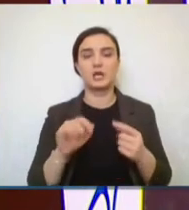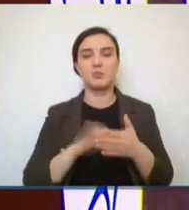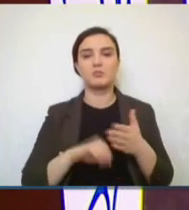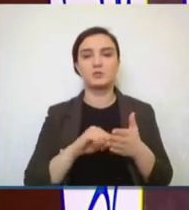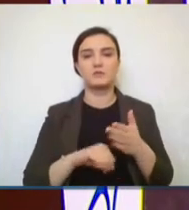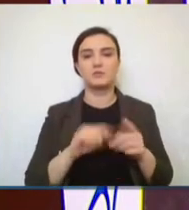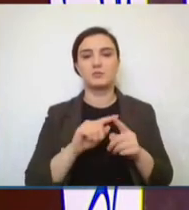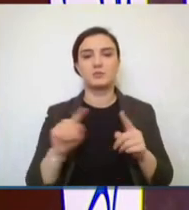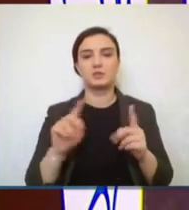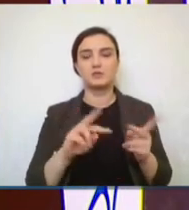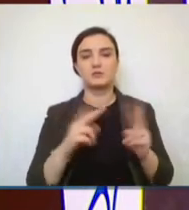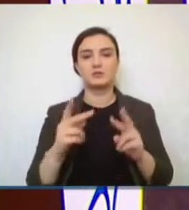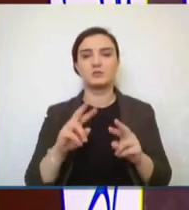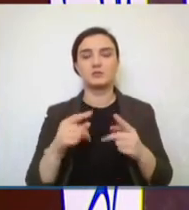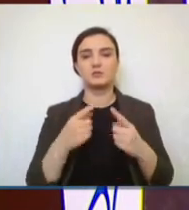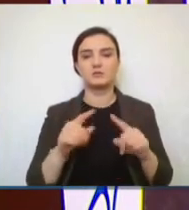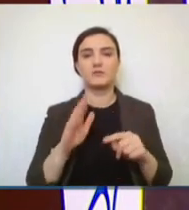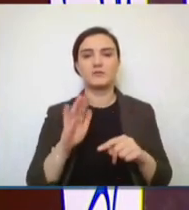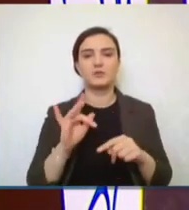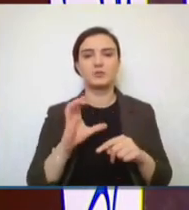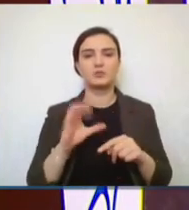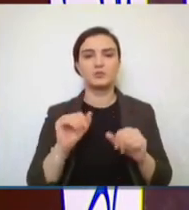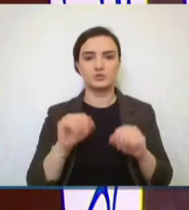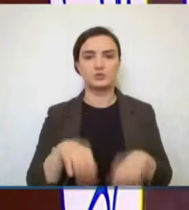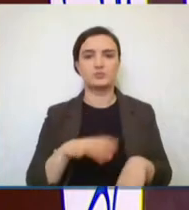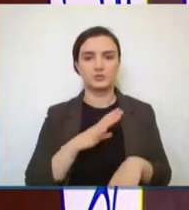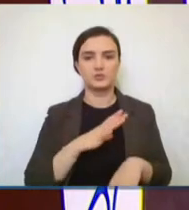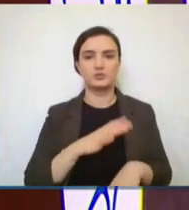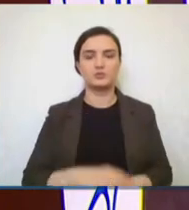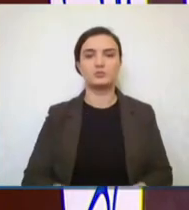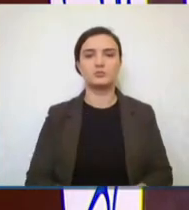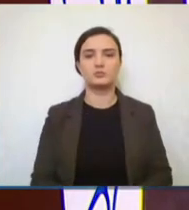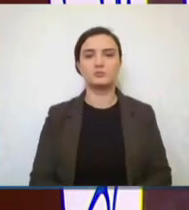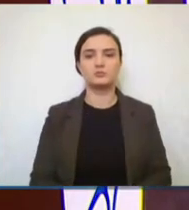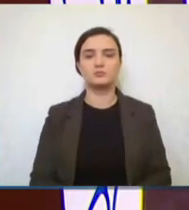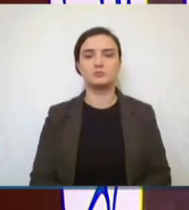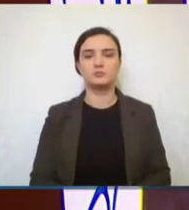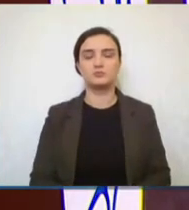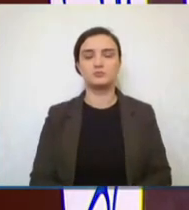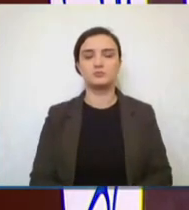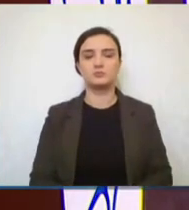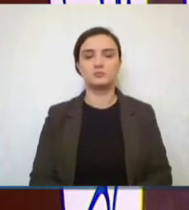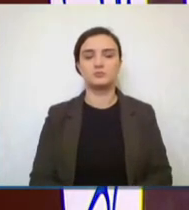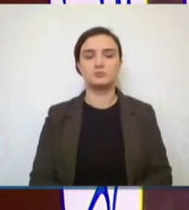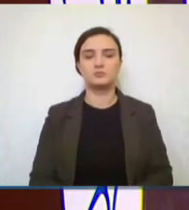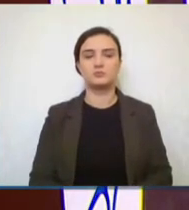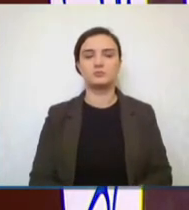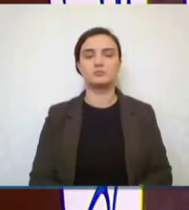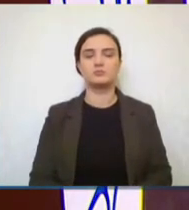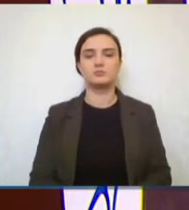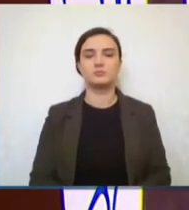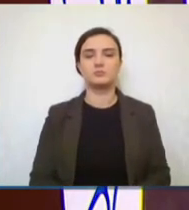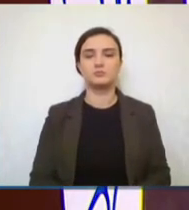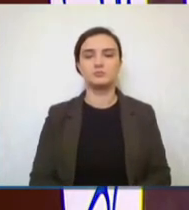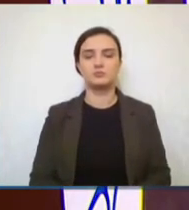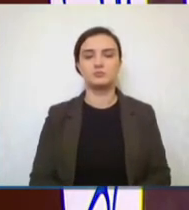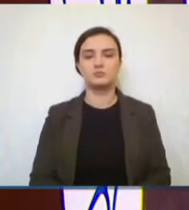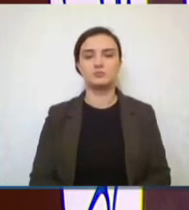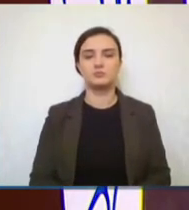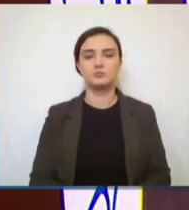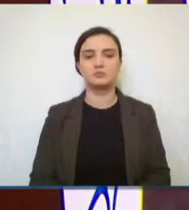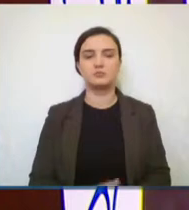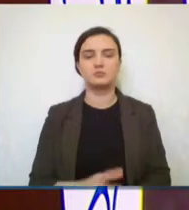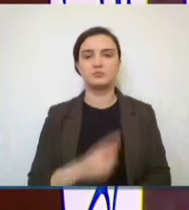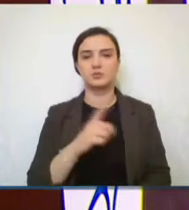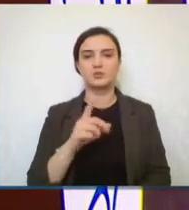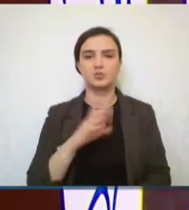და სხვა ვირუსიც შეიძლება იყოს ამ დაავადების დიაგნოზის მიღმა. რატომ გახდა აქტუალური